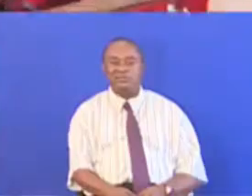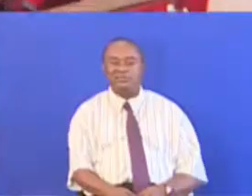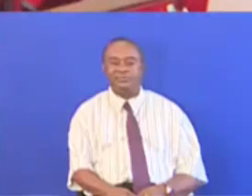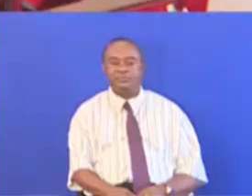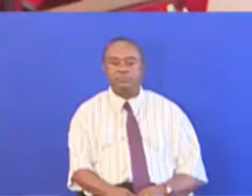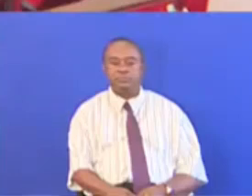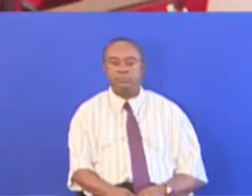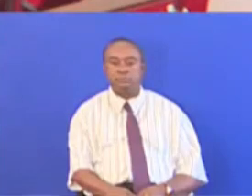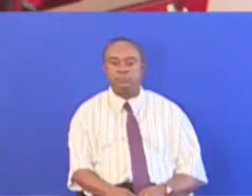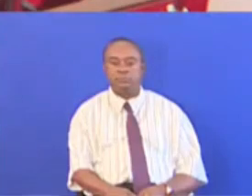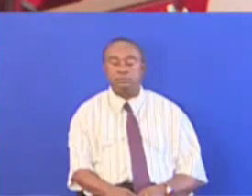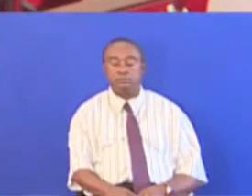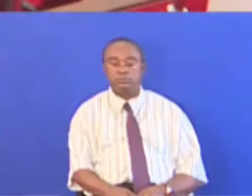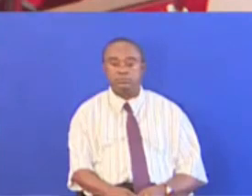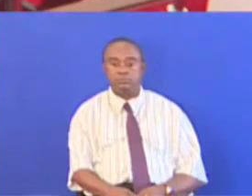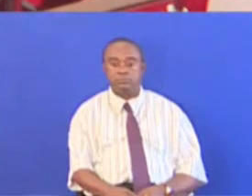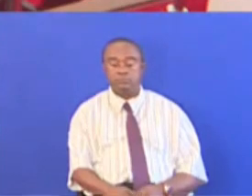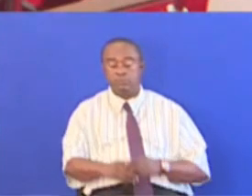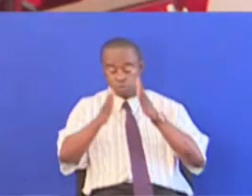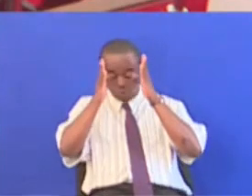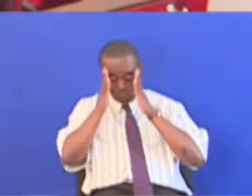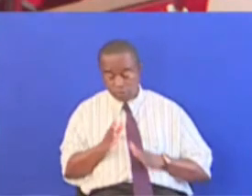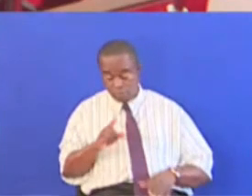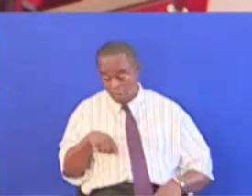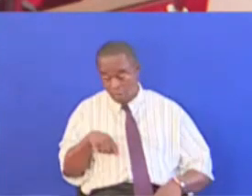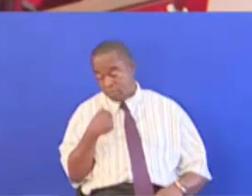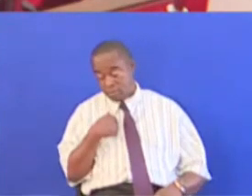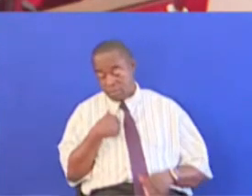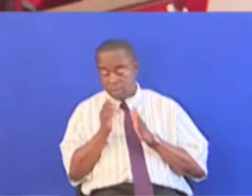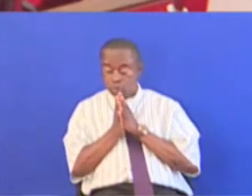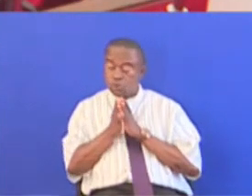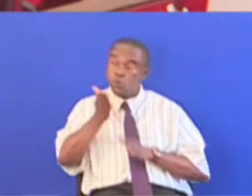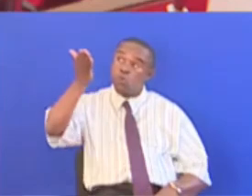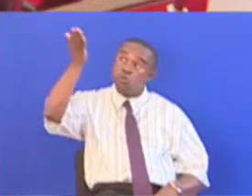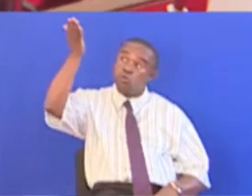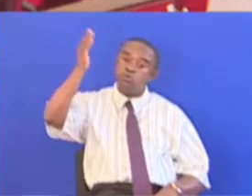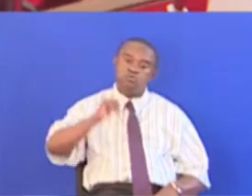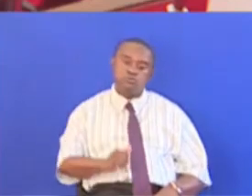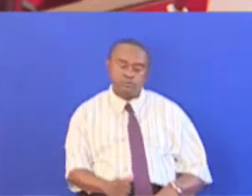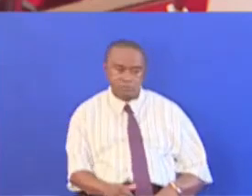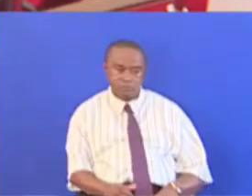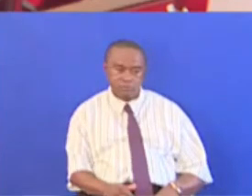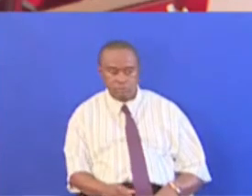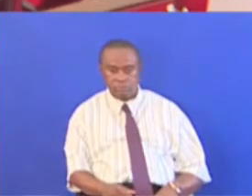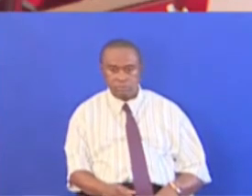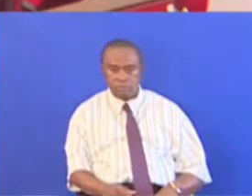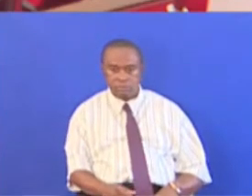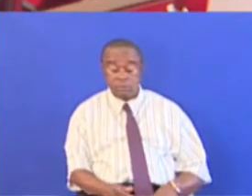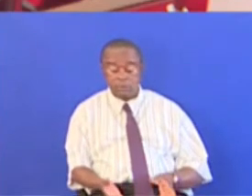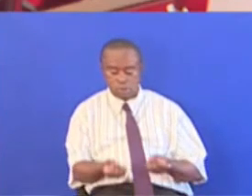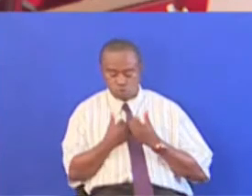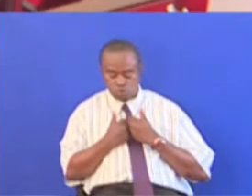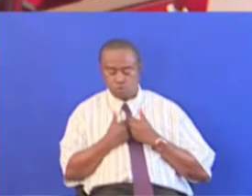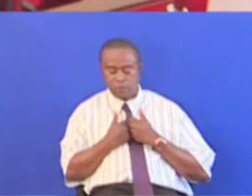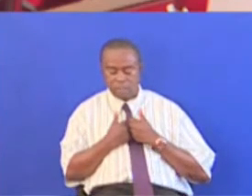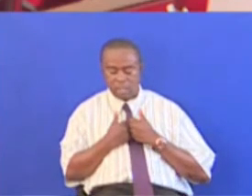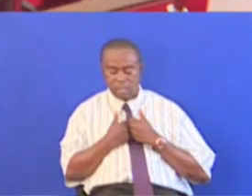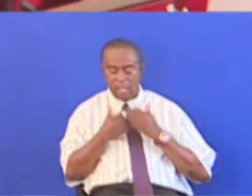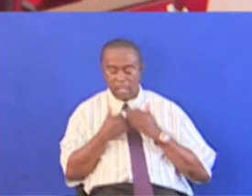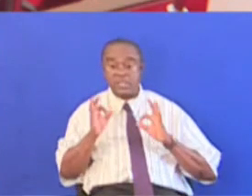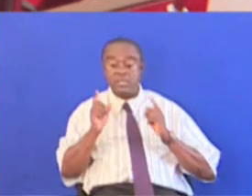Mheshimiwa mwenyekiti, nianze kwanza kwa kumshukuru Mwenyezi Mungu Rahim kwa kuturuzuku uhai na kutujalia afya